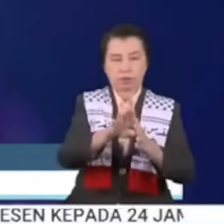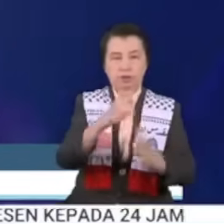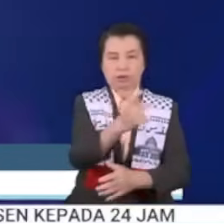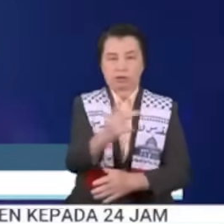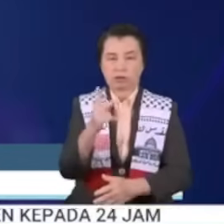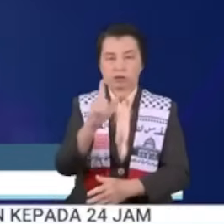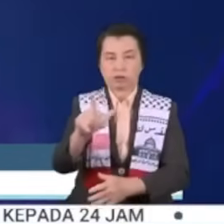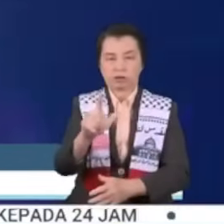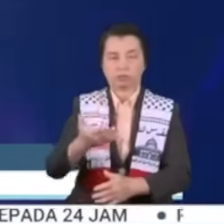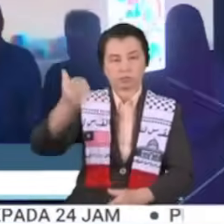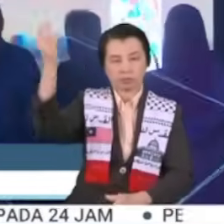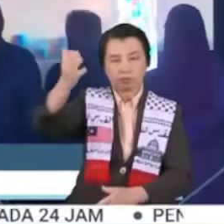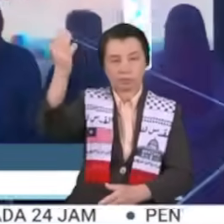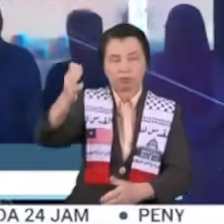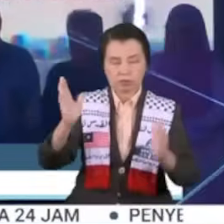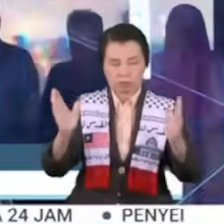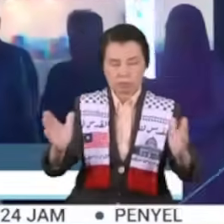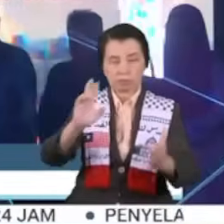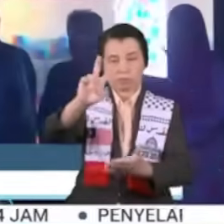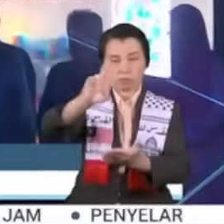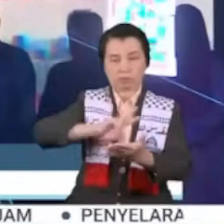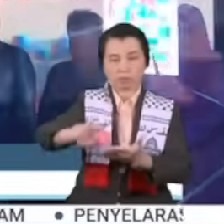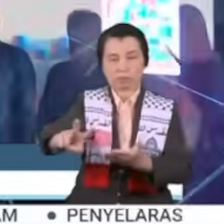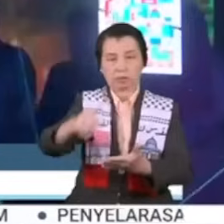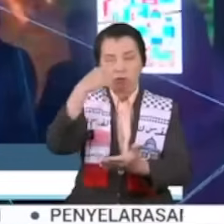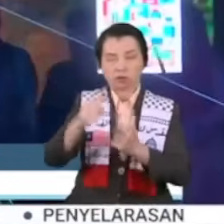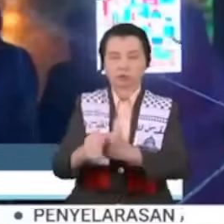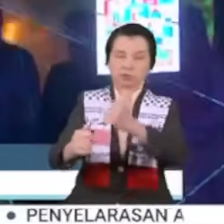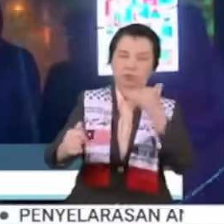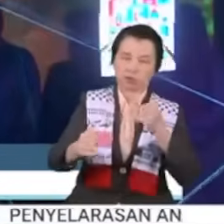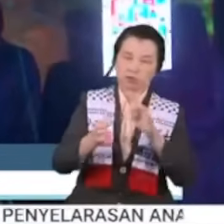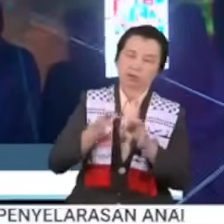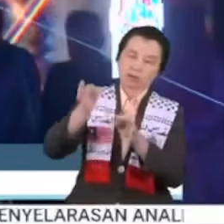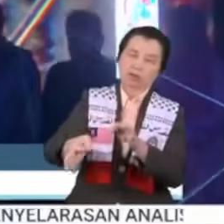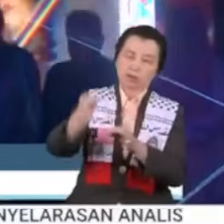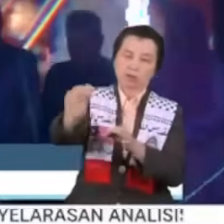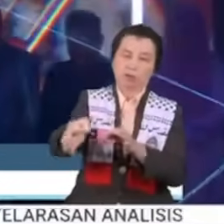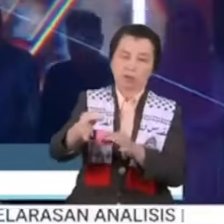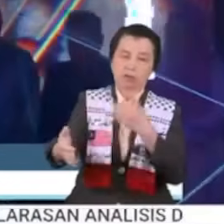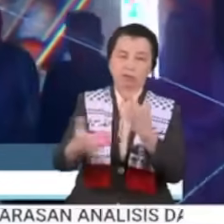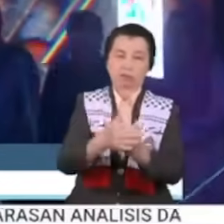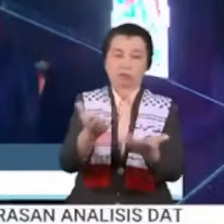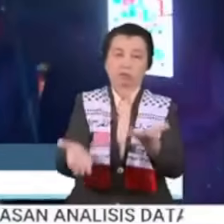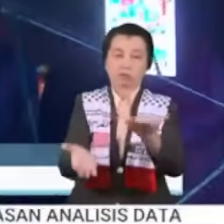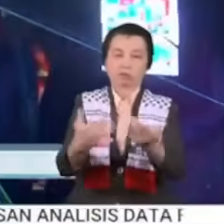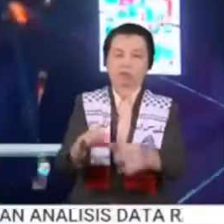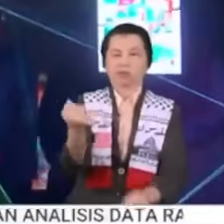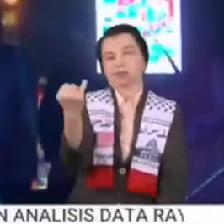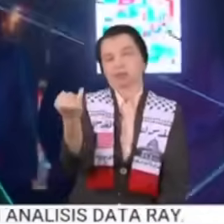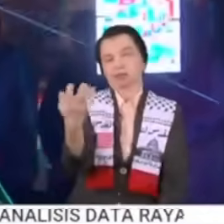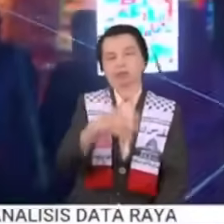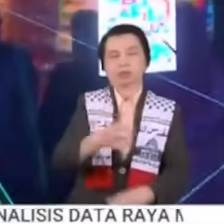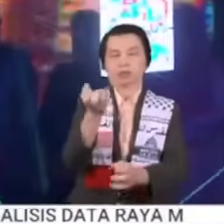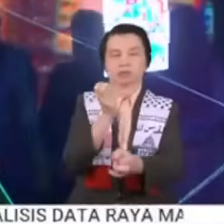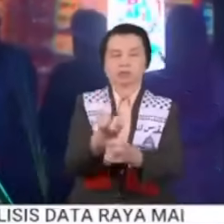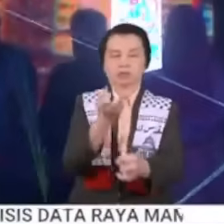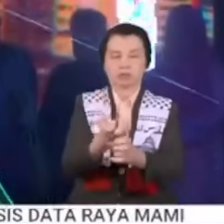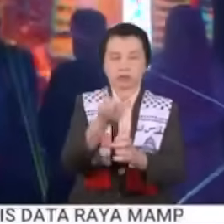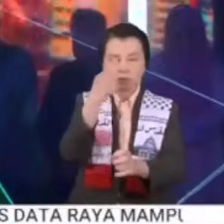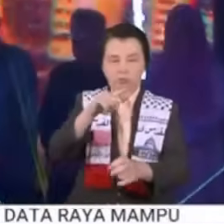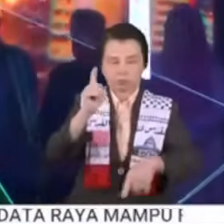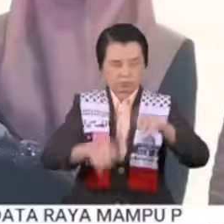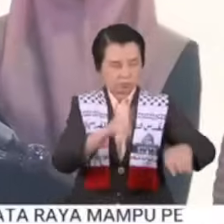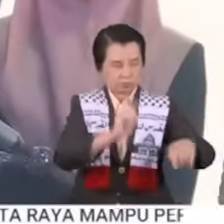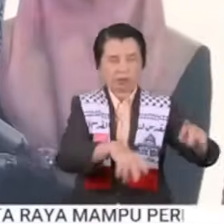ibuota dibentangkan dalam tempoh dua minggu I bagi mengelak penangguhan projek sehingga berkemungkinan memberi kesan dan kesukaran kepada